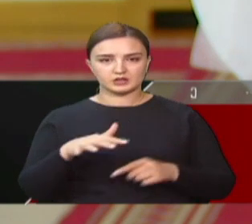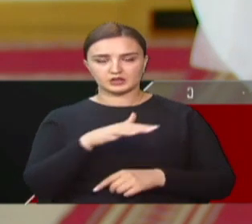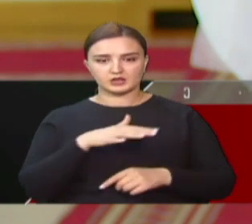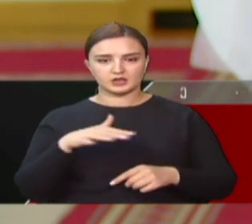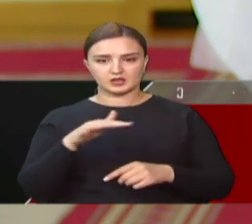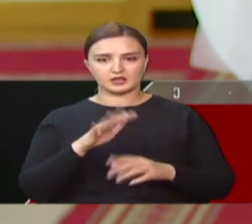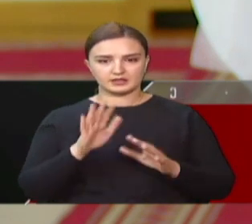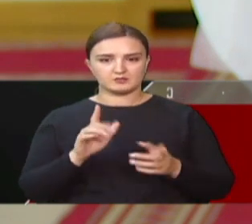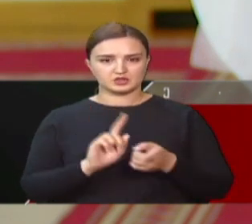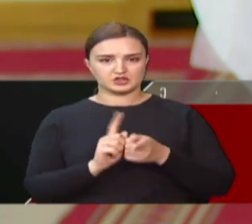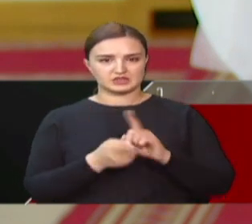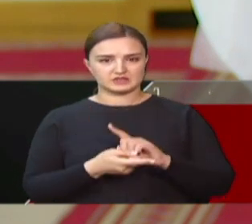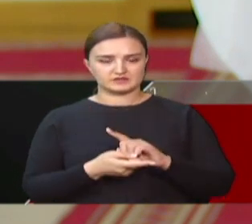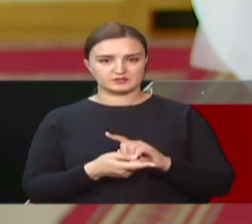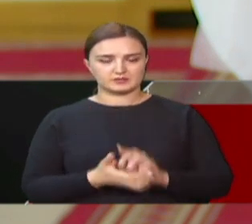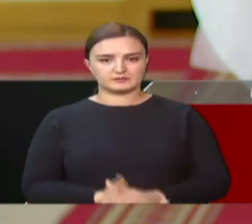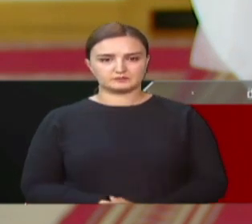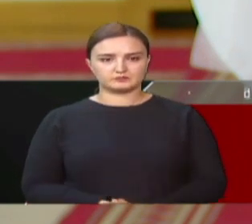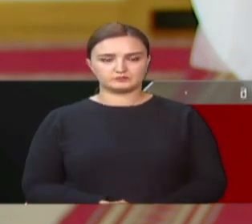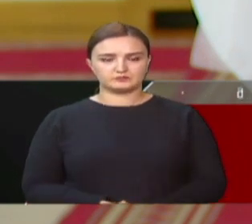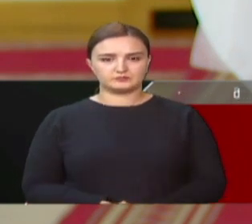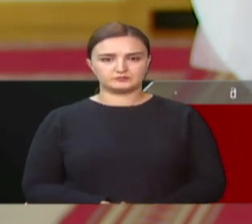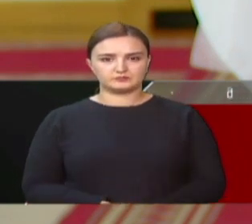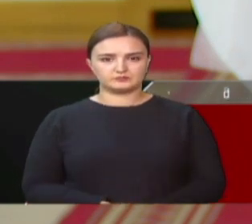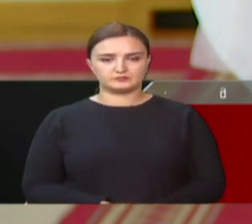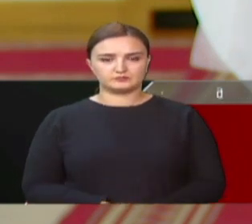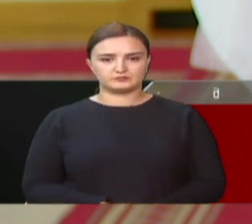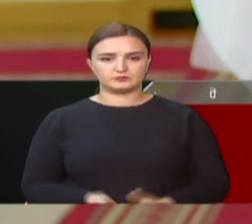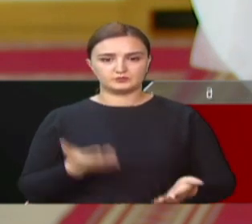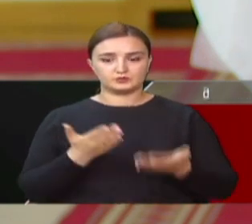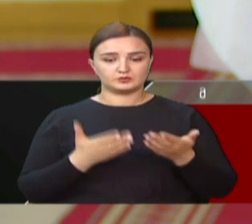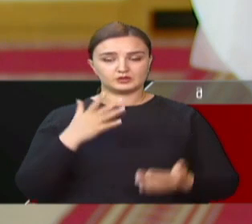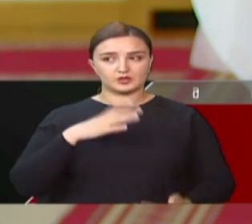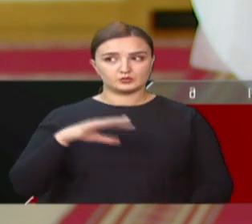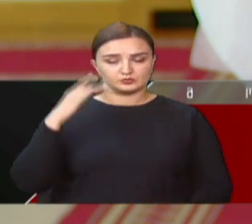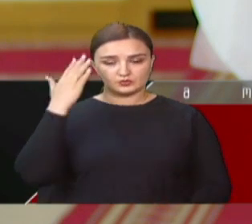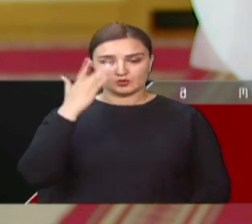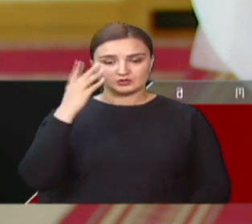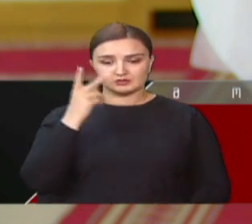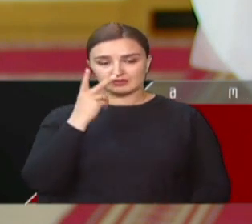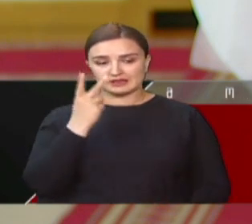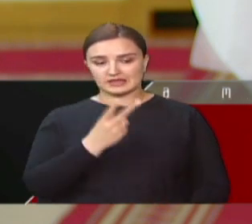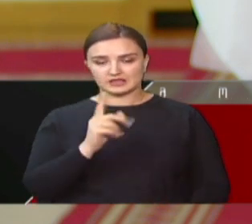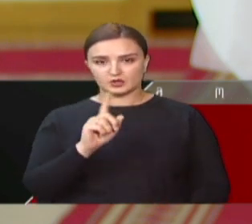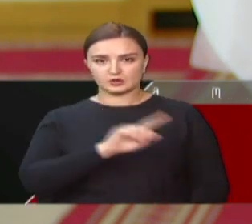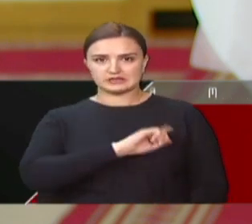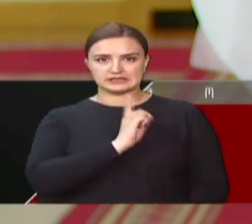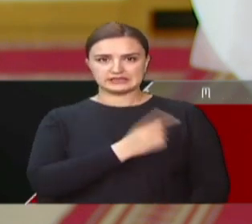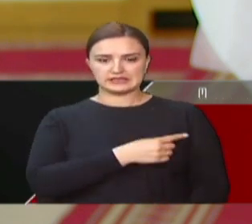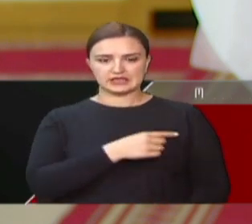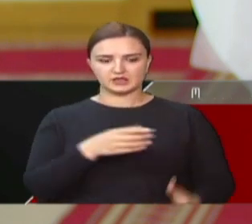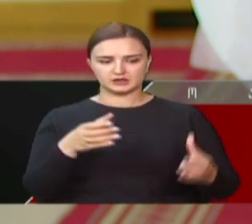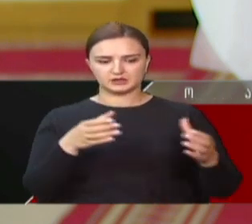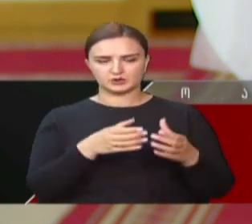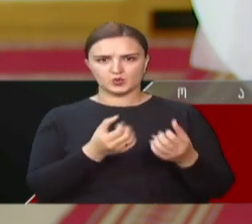ბუნებრივად გადალაგდება, ხო? მე არც იმას არ გამოვრიცხავ, რომ მაგალითად თუ დაინახა ქართულმა ოცნებამ, რომ აი რაღაცა მძლავრი ცენტრი